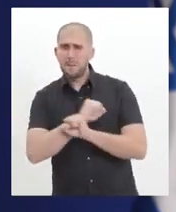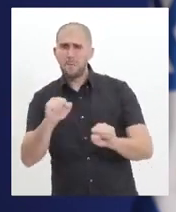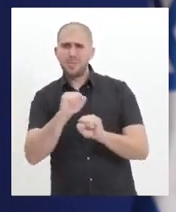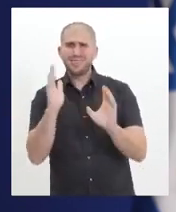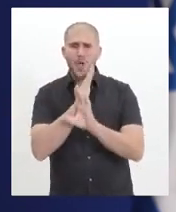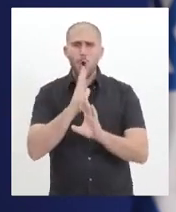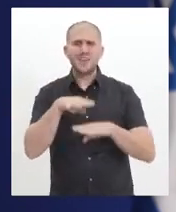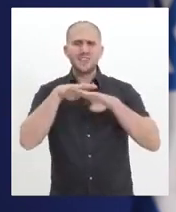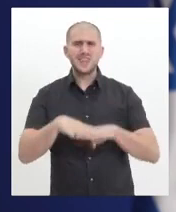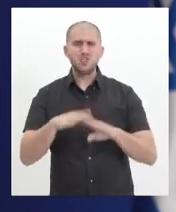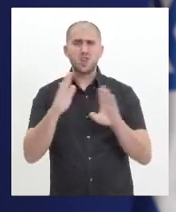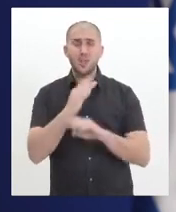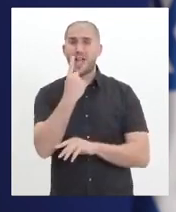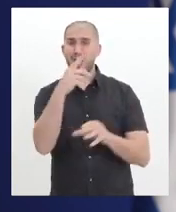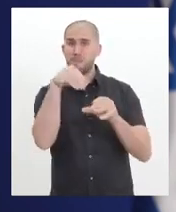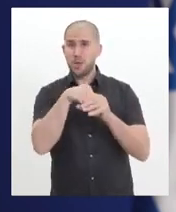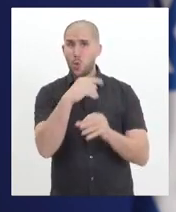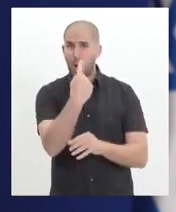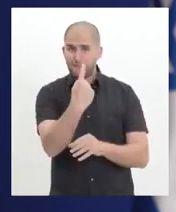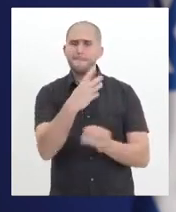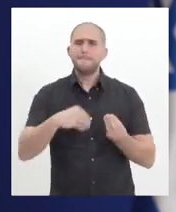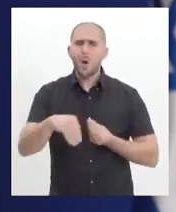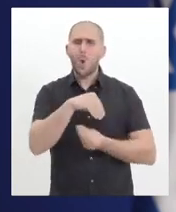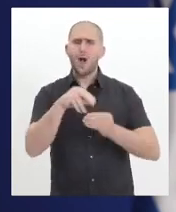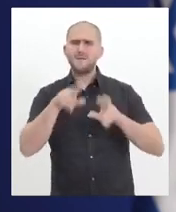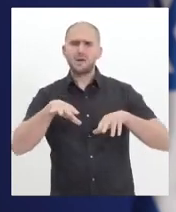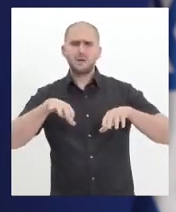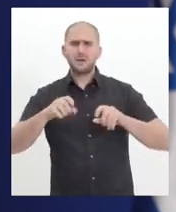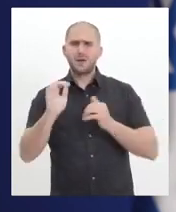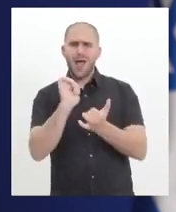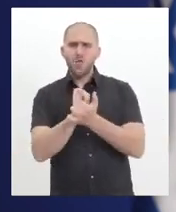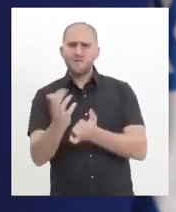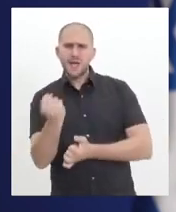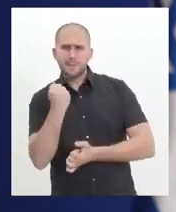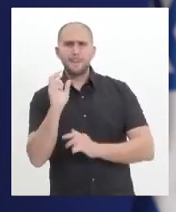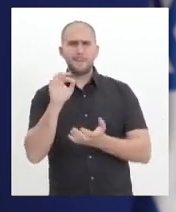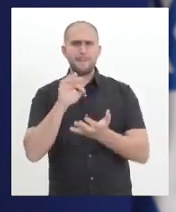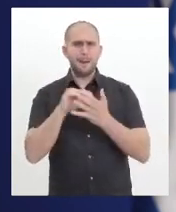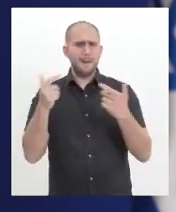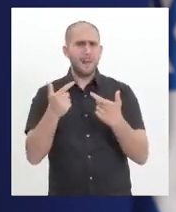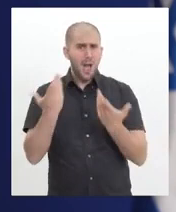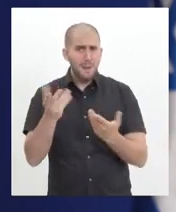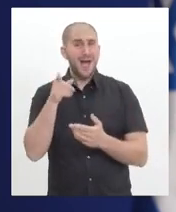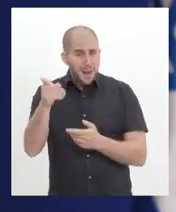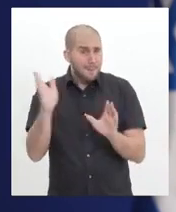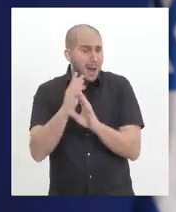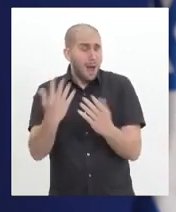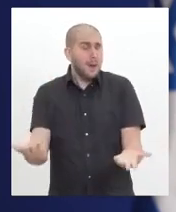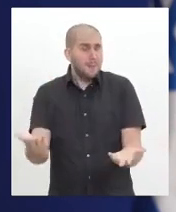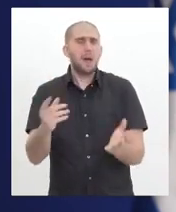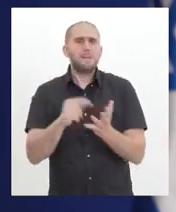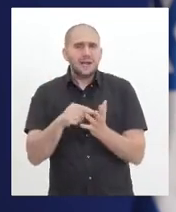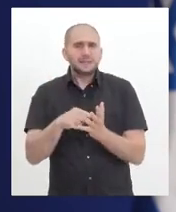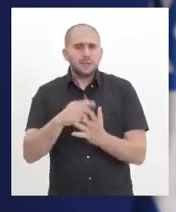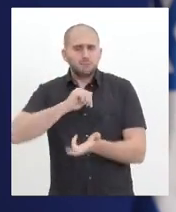ותשתית טרור אחד מהם מעורב בהחזקת חטופים במהלך המלחמה הם מחבלים ולכן